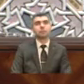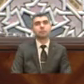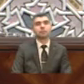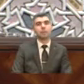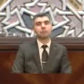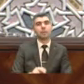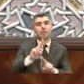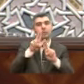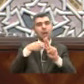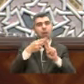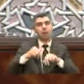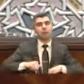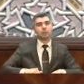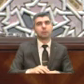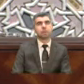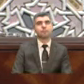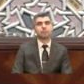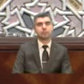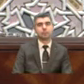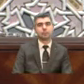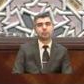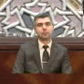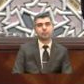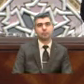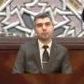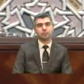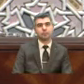كلمة لكم سيد الوزير الجواب، تفضلوا.